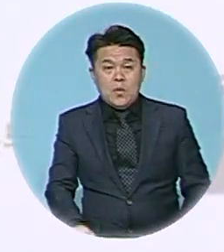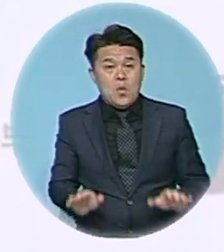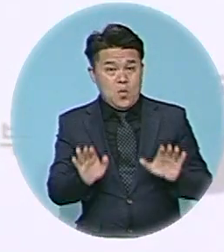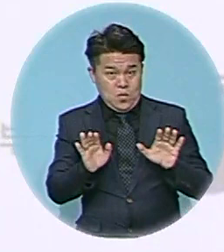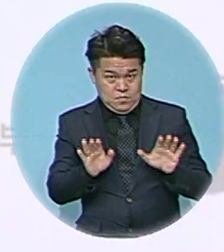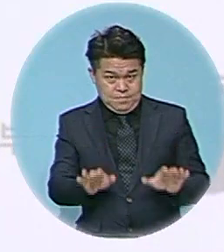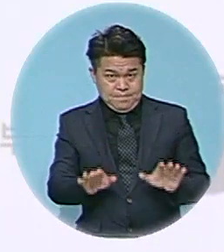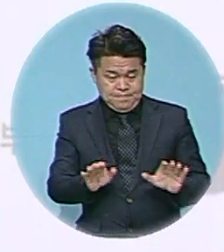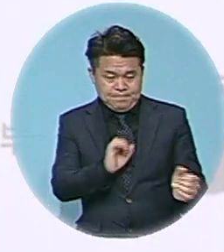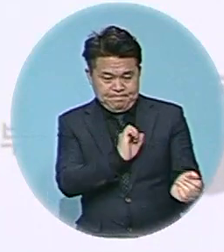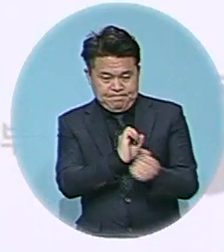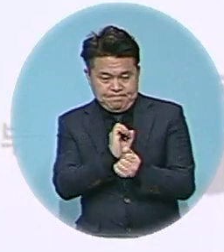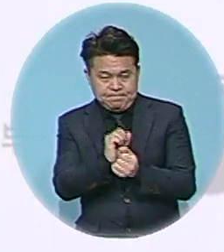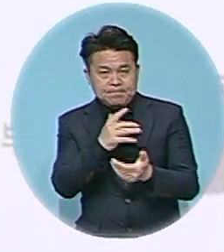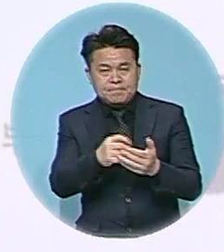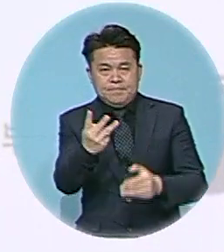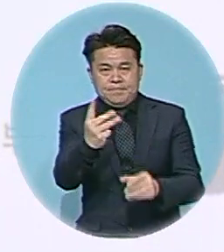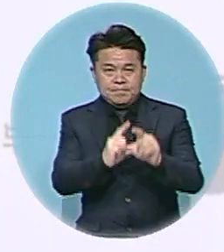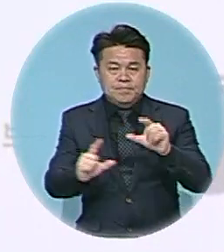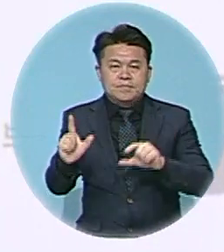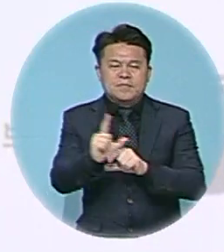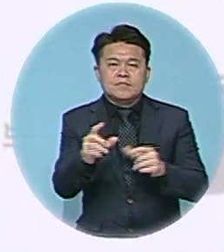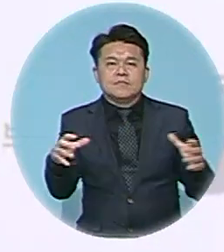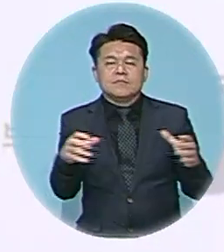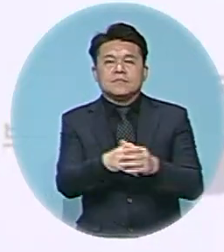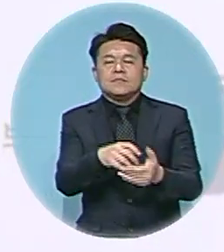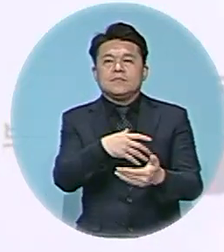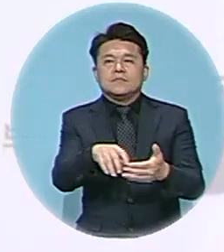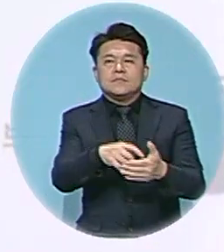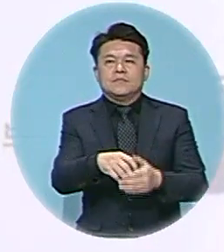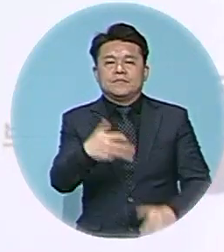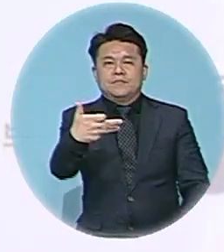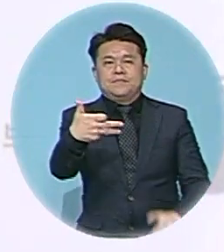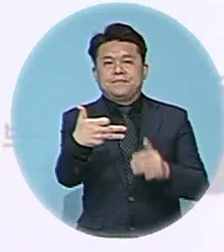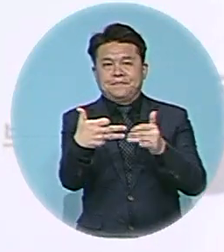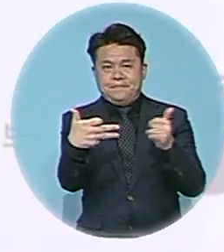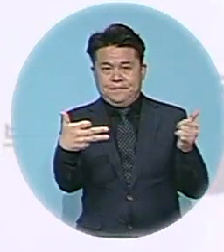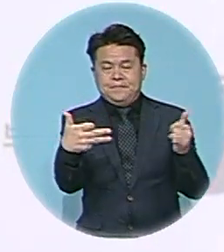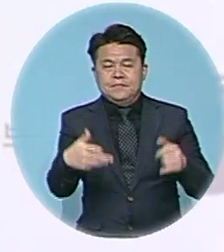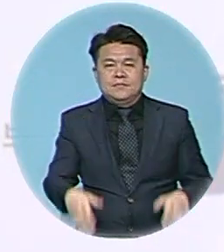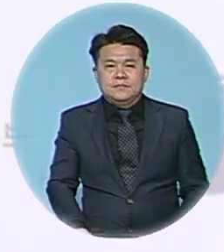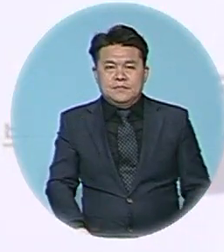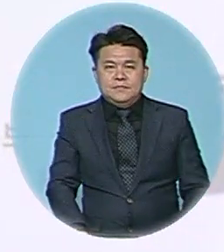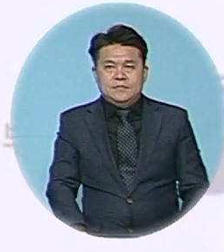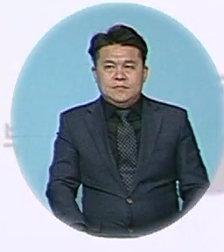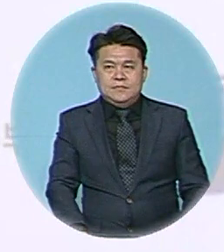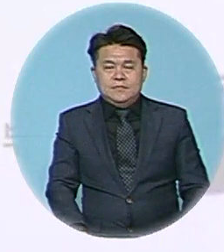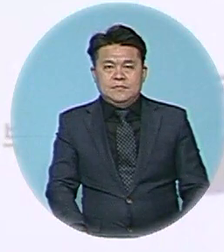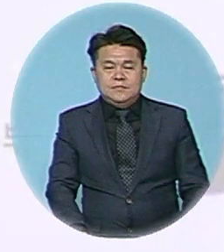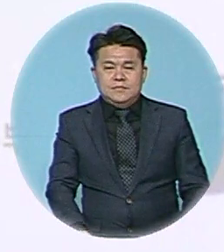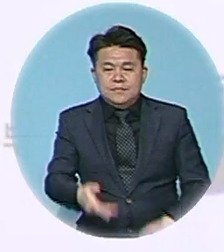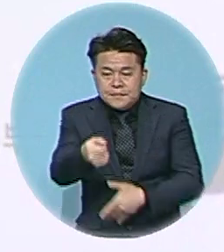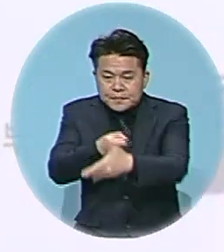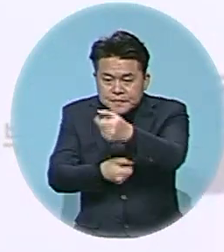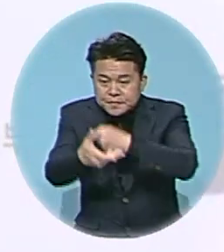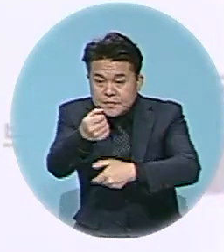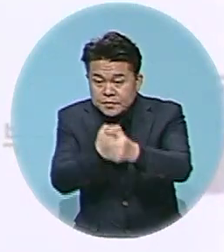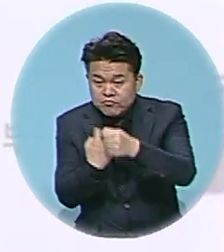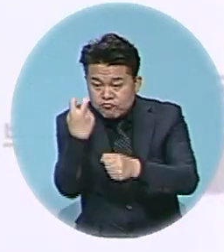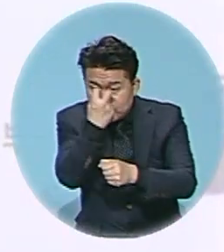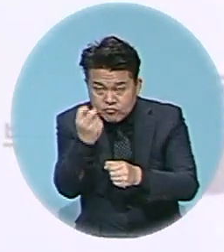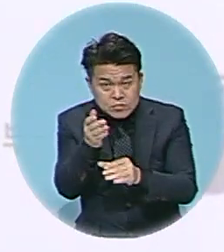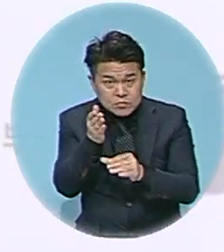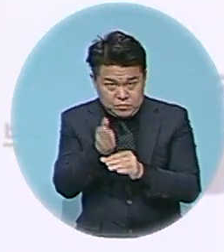오늘 현재 확진자가 3명 증가하여 총 확진자는 18명이 되었습니다. 역학조사가 진행